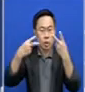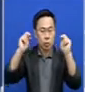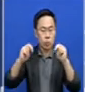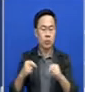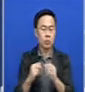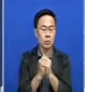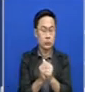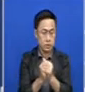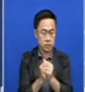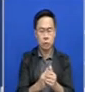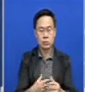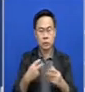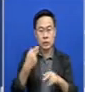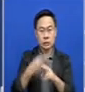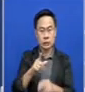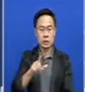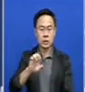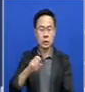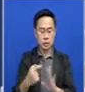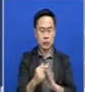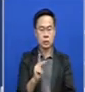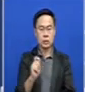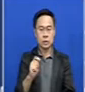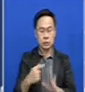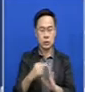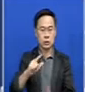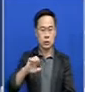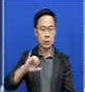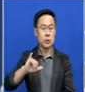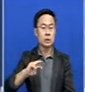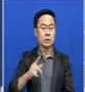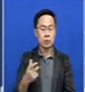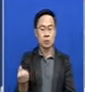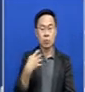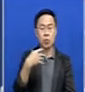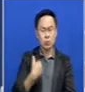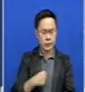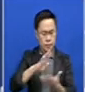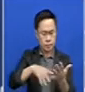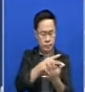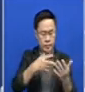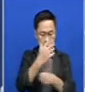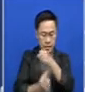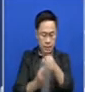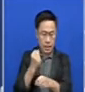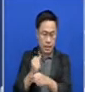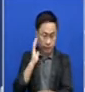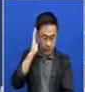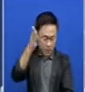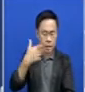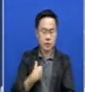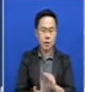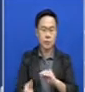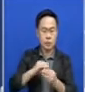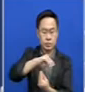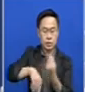นตรีนะครับก็ออกมาบอกครับจีนตั้งเป้าให้เศรษฐกิจ5ปีหลังจากนี้อยากจะให้เติบโตปีละ 6.5% เ